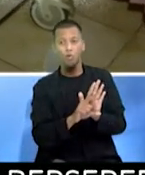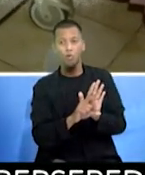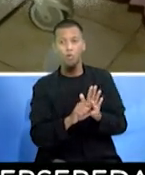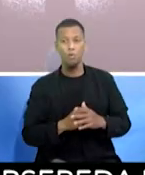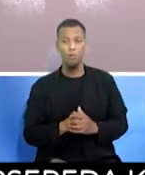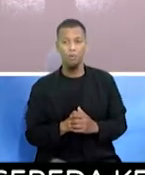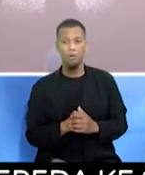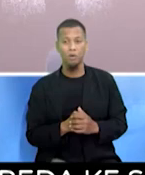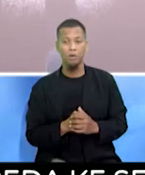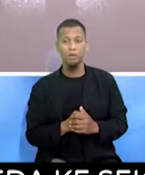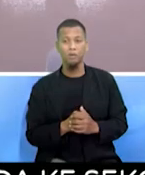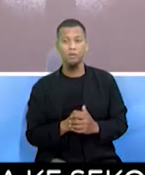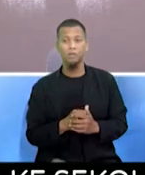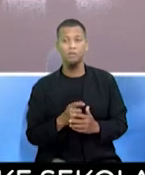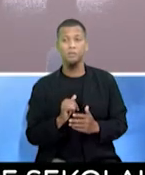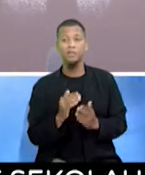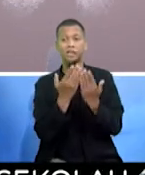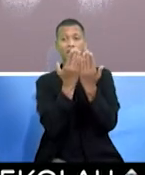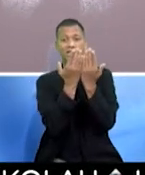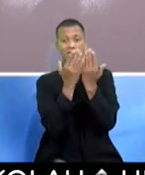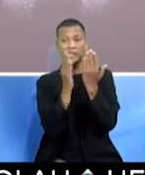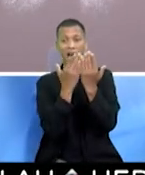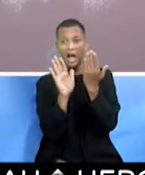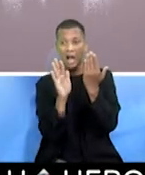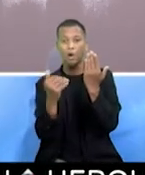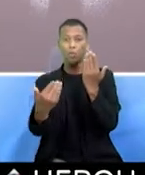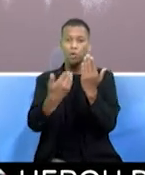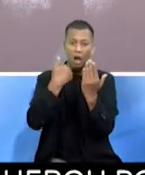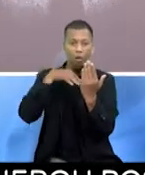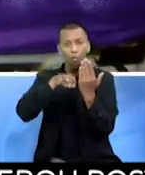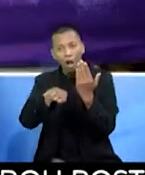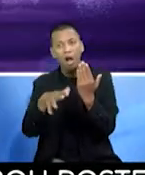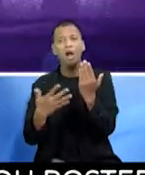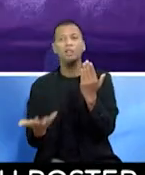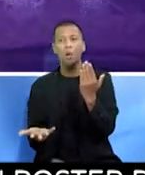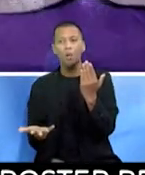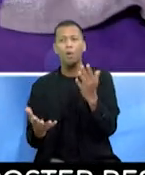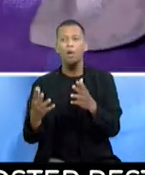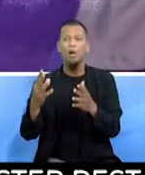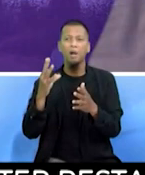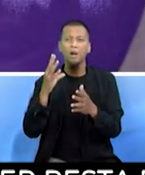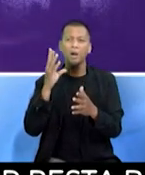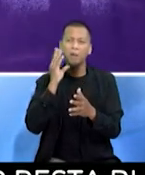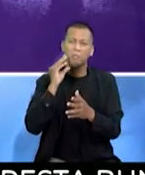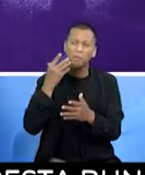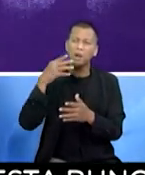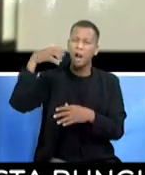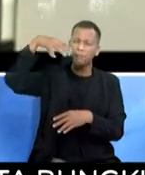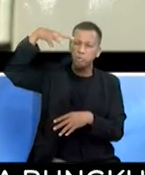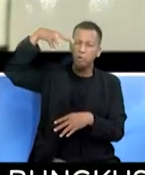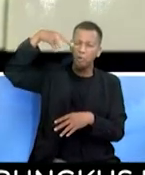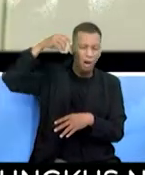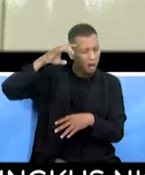bagus, ventilasi udaranya baik, pencahayaan ruangannya memadai, tidak gelap, tidak lembab, seperti itu. Kemudian juga ada nurse call ya